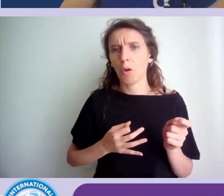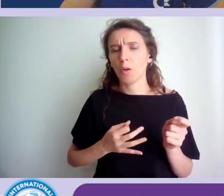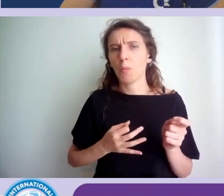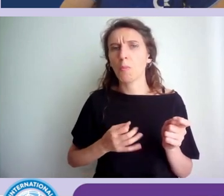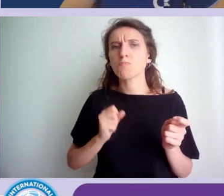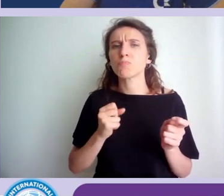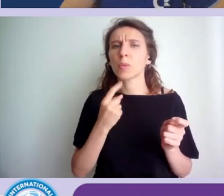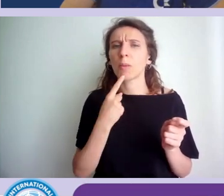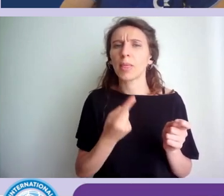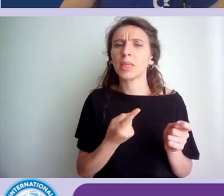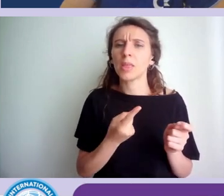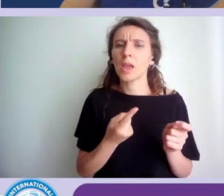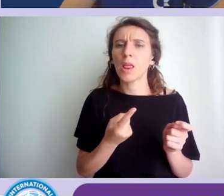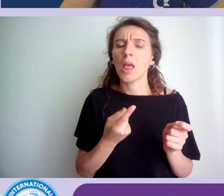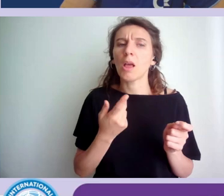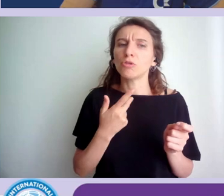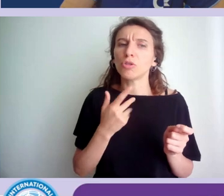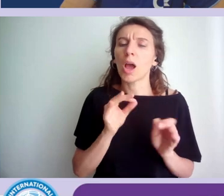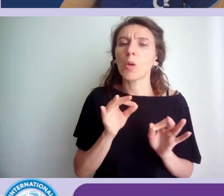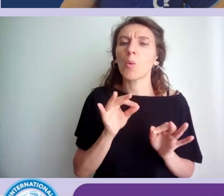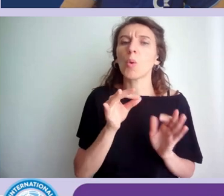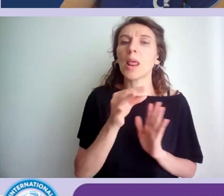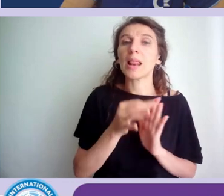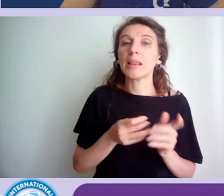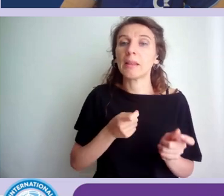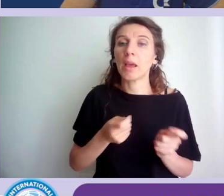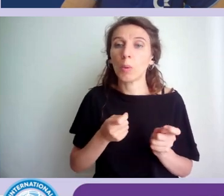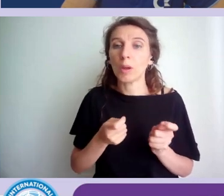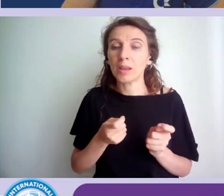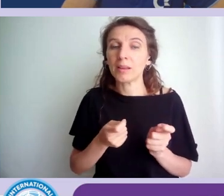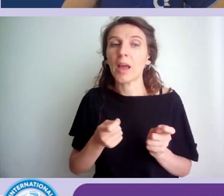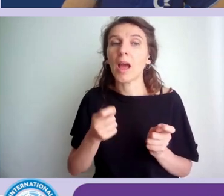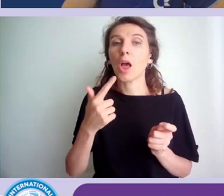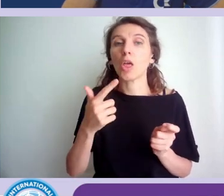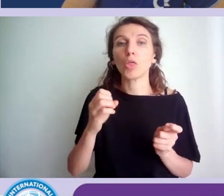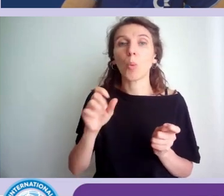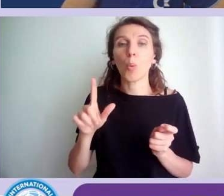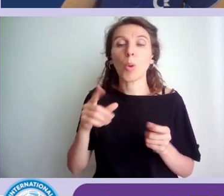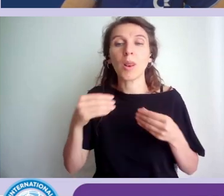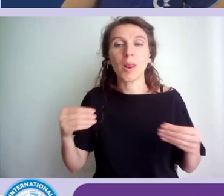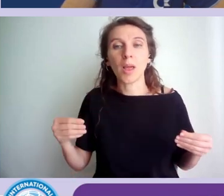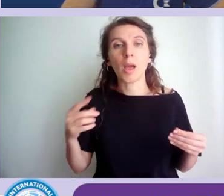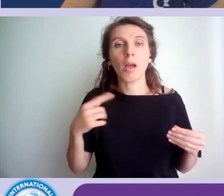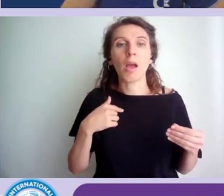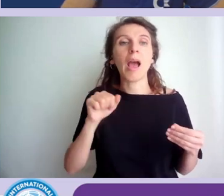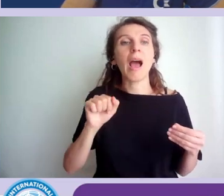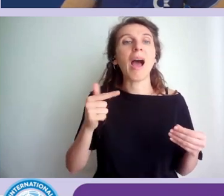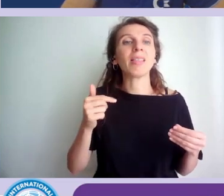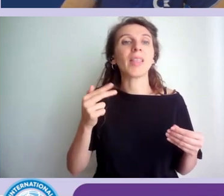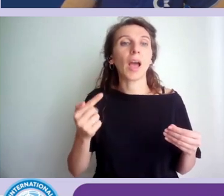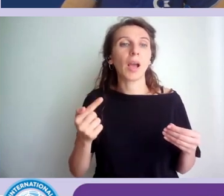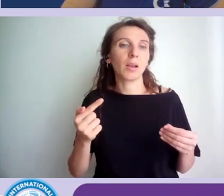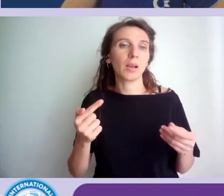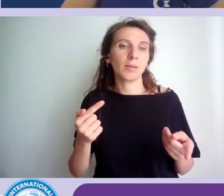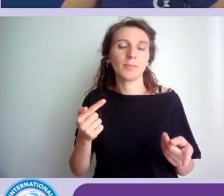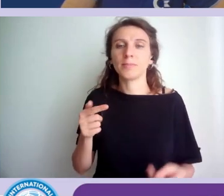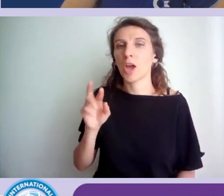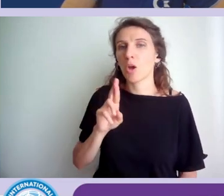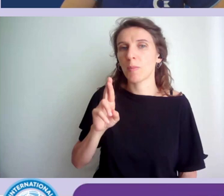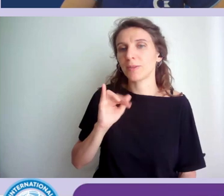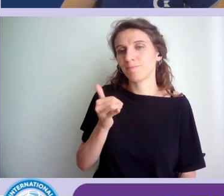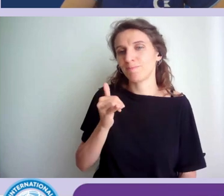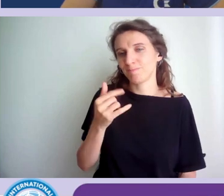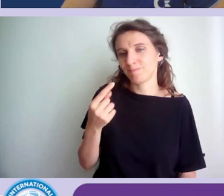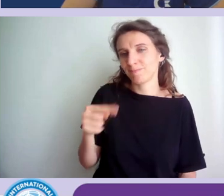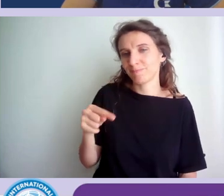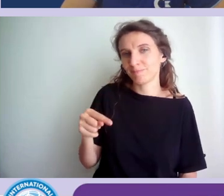che ci sono anche le linee guida per gli autoring tool Quindi anche le atag direi infatti infatti alla